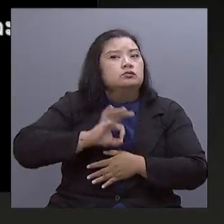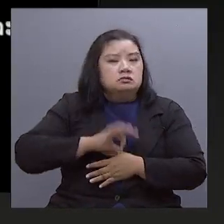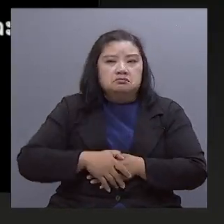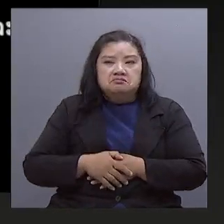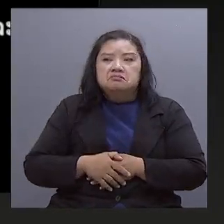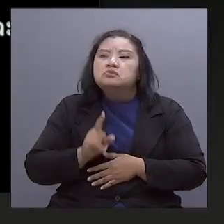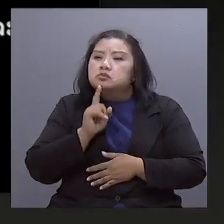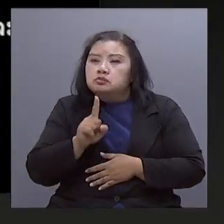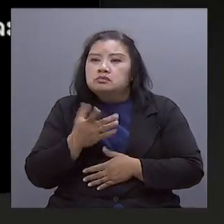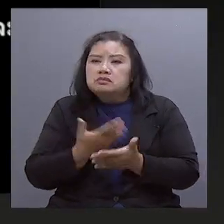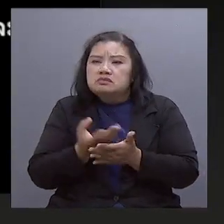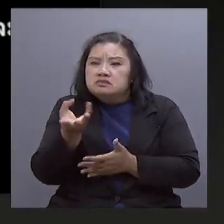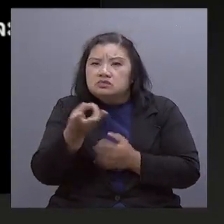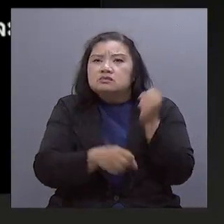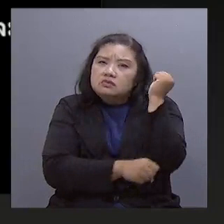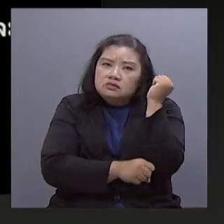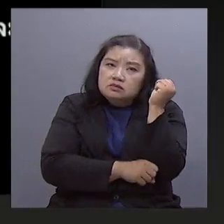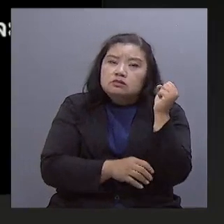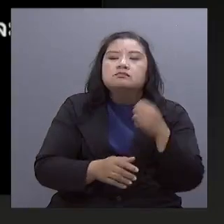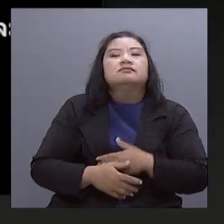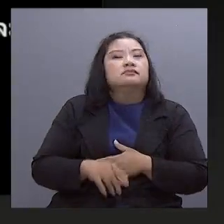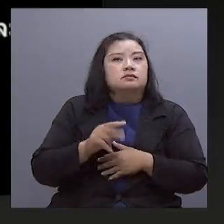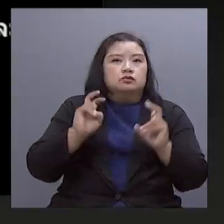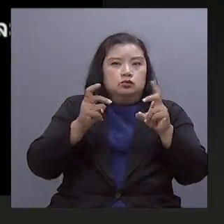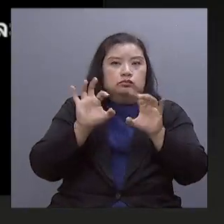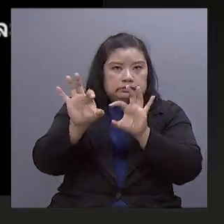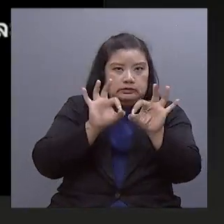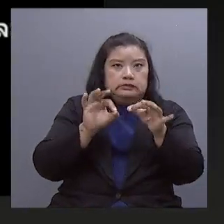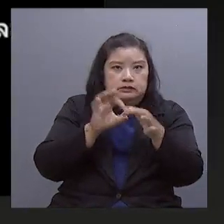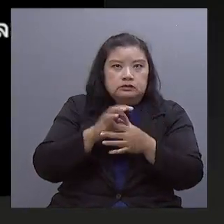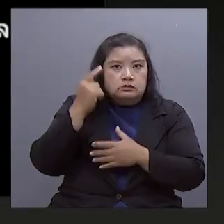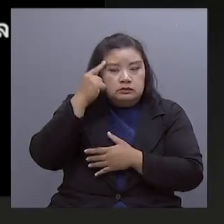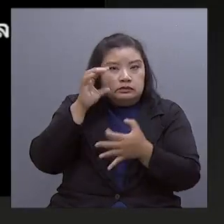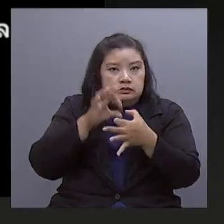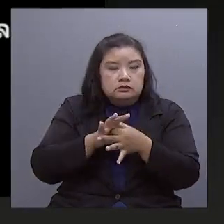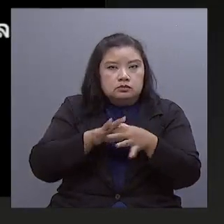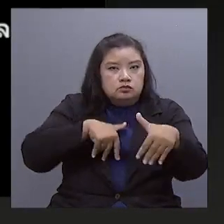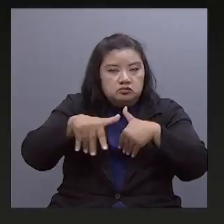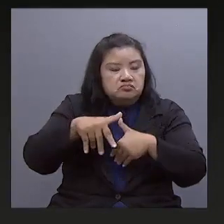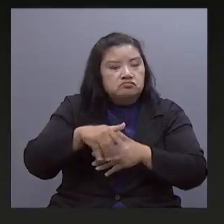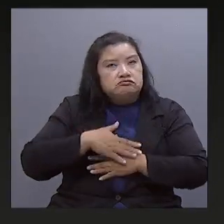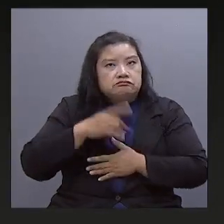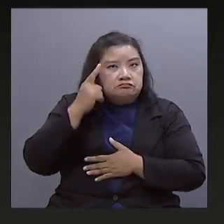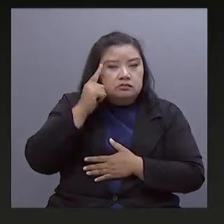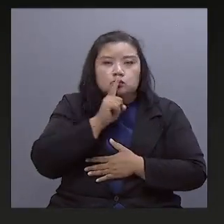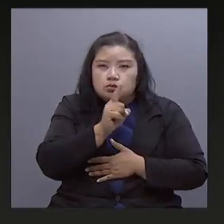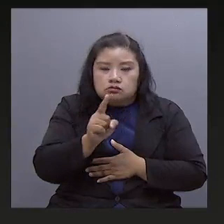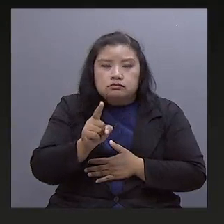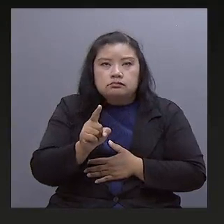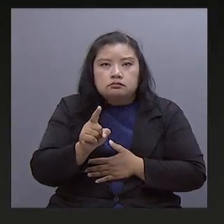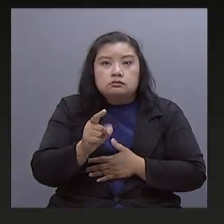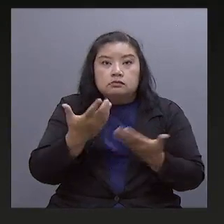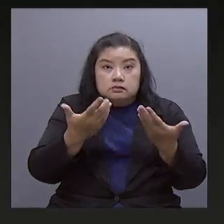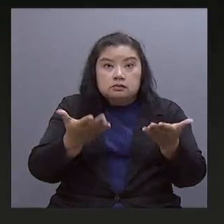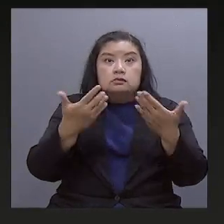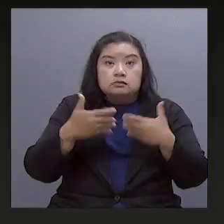แคลนคนที่มีน้อยกว่าค่ะก็เลยถูกหยิบยกในเรื่องของทัศนคติที่มีต่อคนหลายๆกลุ่มกลายเป็นข้อวิพากษ์วิจารณ์ก่อนที่คุณ